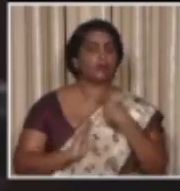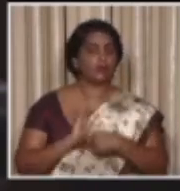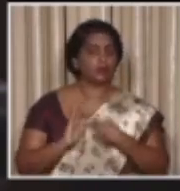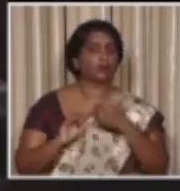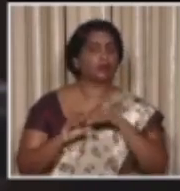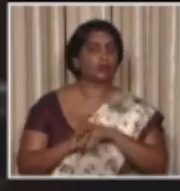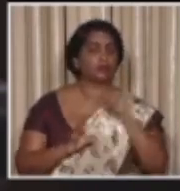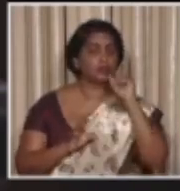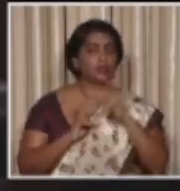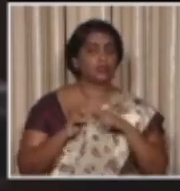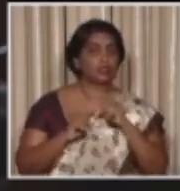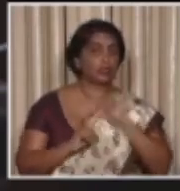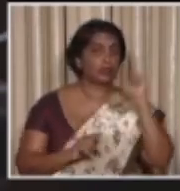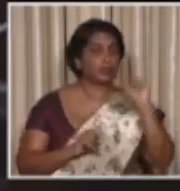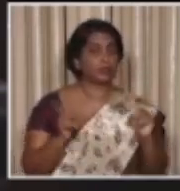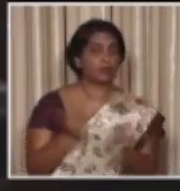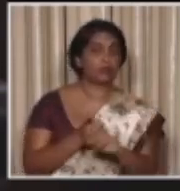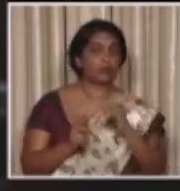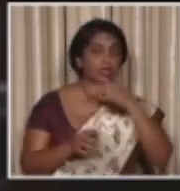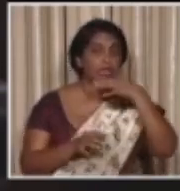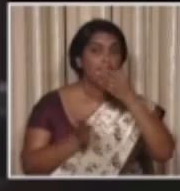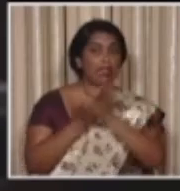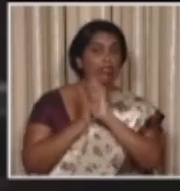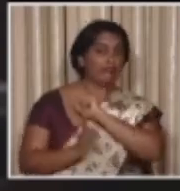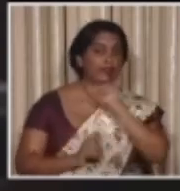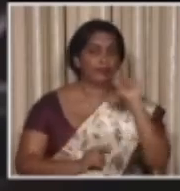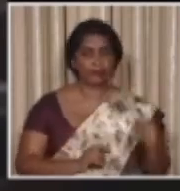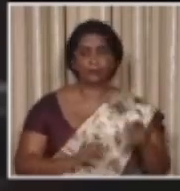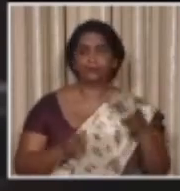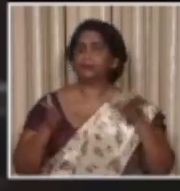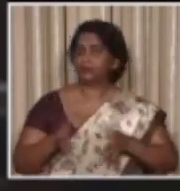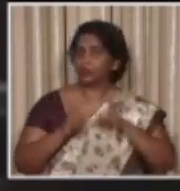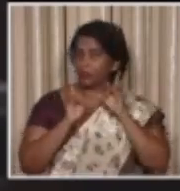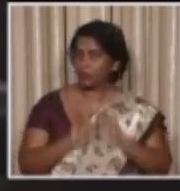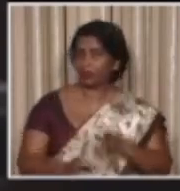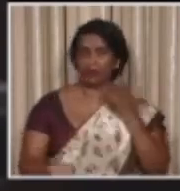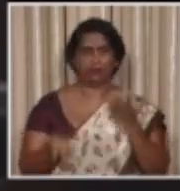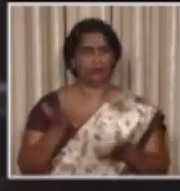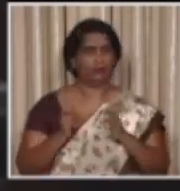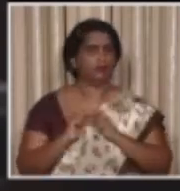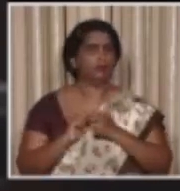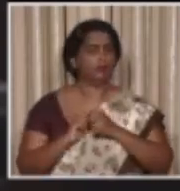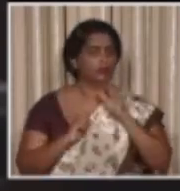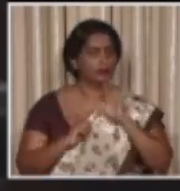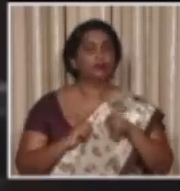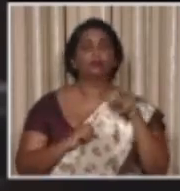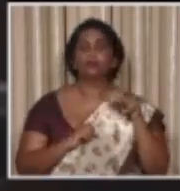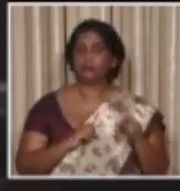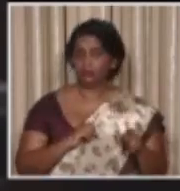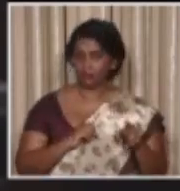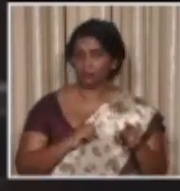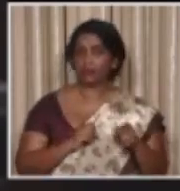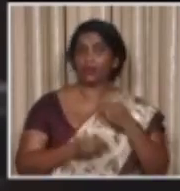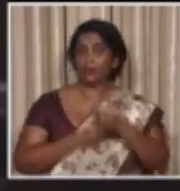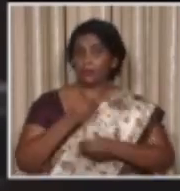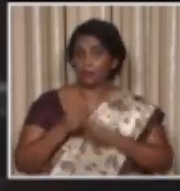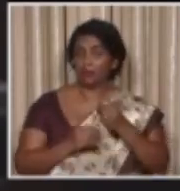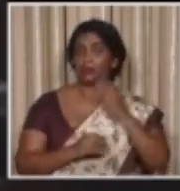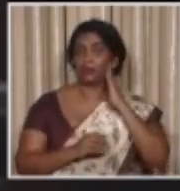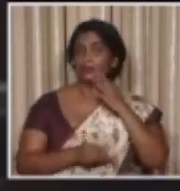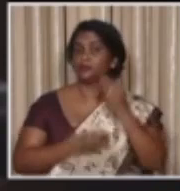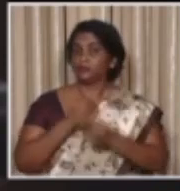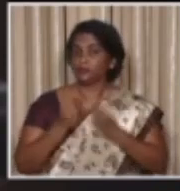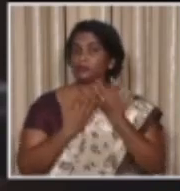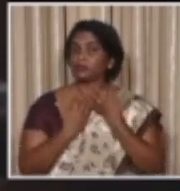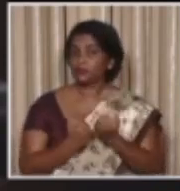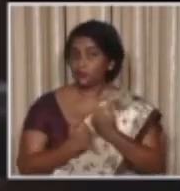ලංකාවේ බුද්ධියංශයට අඟවලා තියනවා ඉන්දියානු බුද්ධියංශයෙන් එතකොට මෙවැනි අස්ථාවර තත්වයකදී මේ ආයෝජන විදේශ ආයෝජන